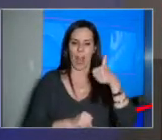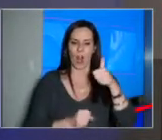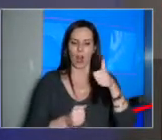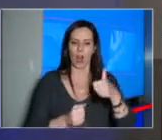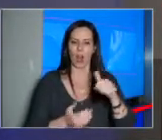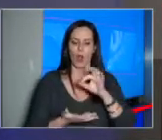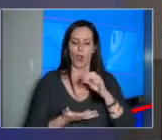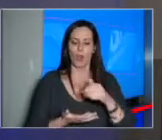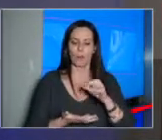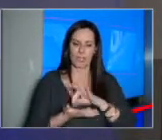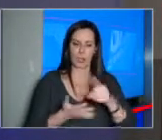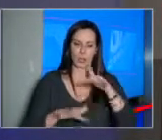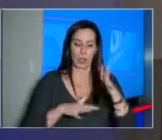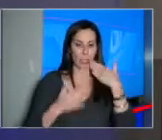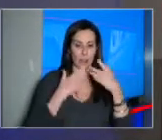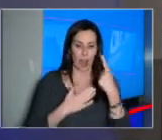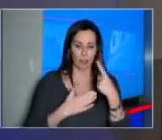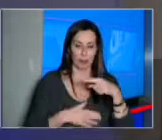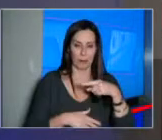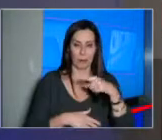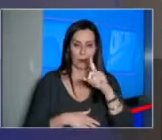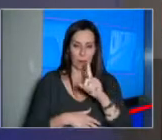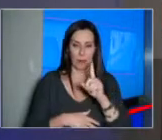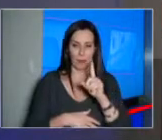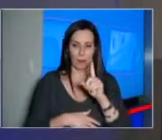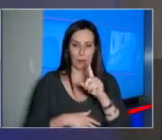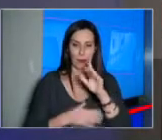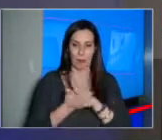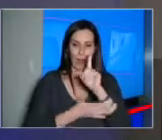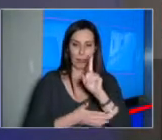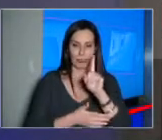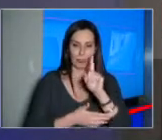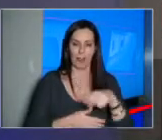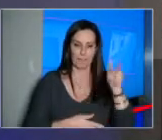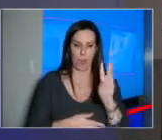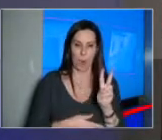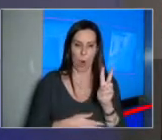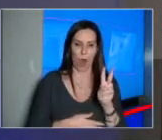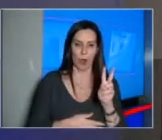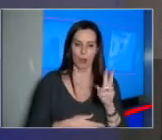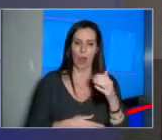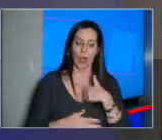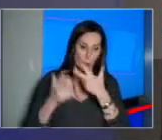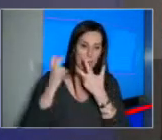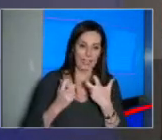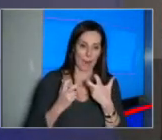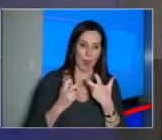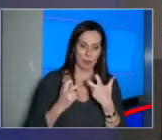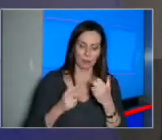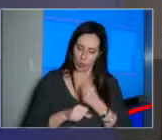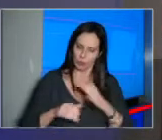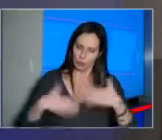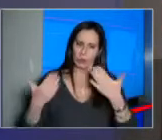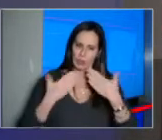הממשלה. הייתה ישיבה אחת בראשון, ב-11 לפברואר. אנחנו מצפים להאיץ את